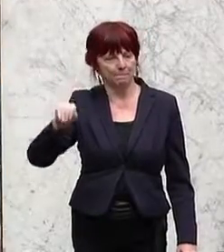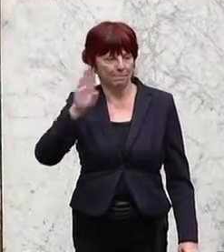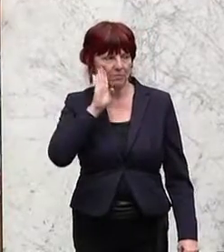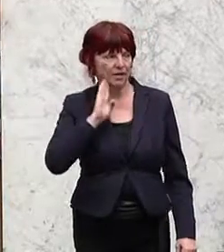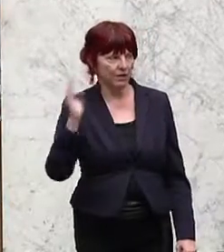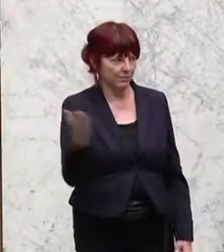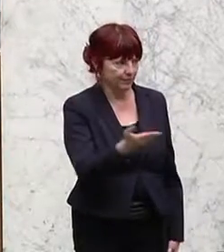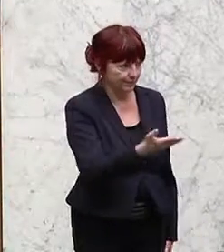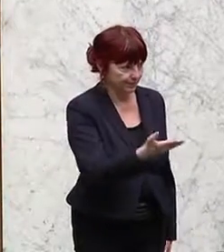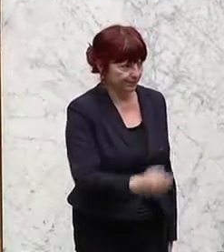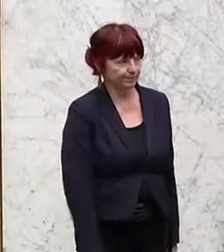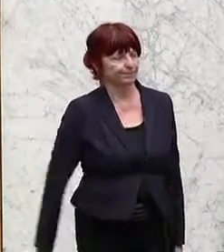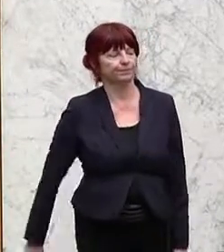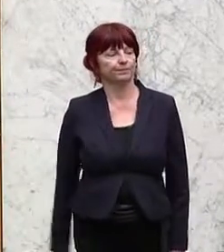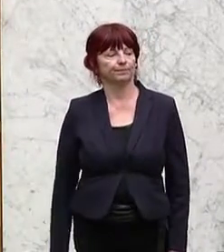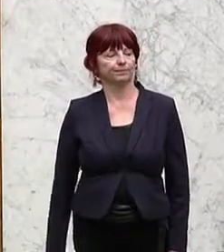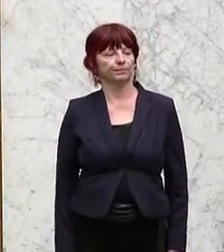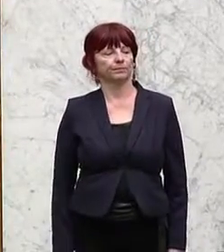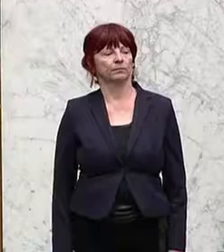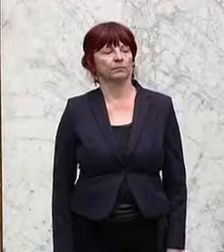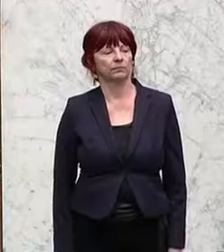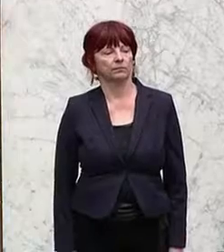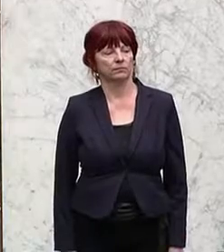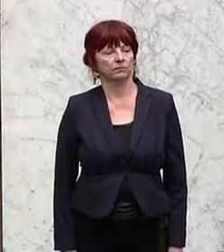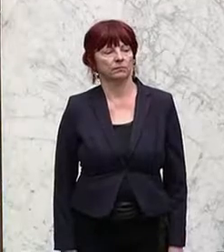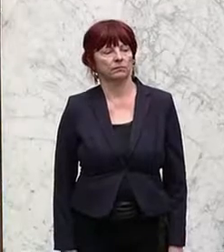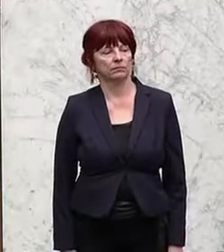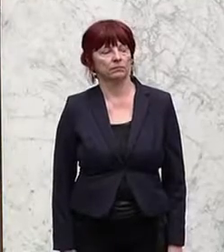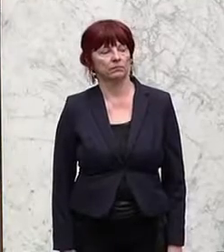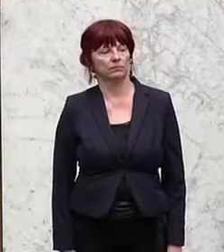Erwachsenenschutzgesetz ein ganz großer Schritt, sagte die Justizsprecherin der ÖVP.